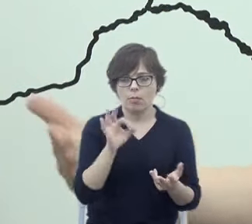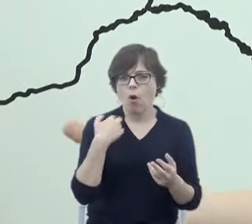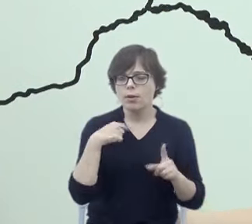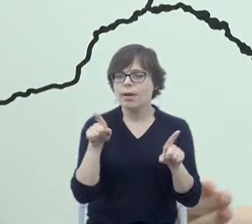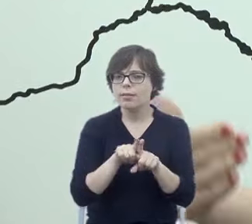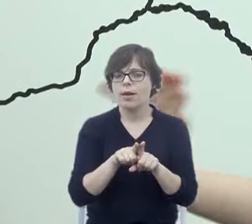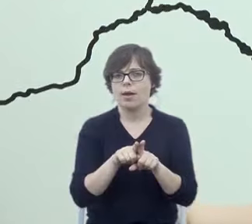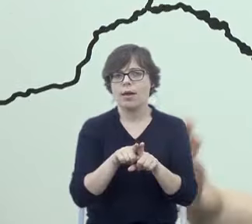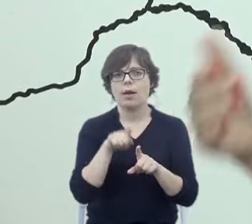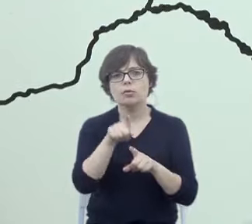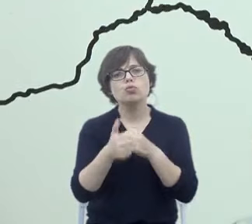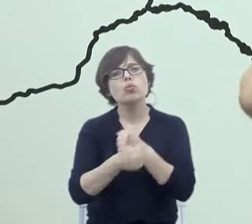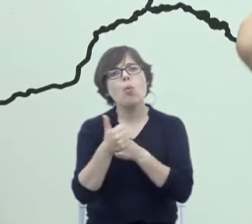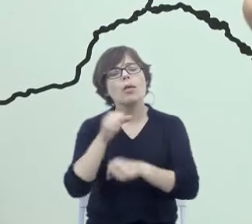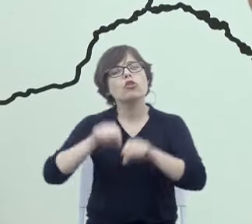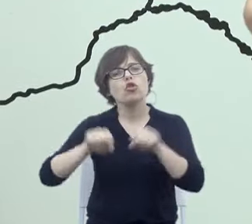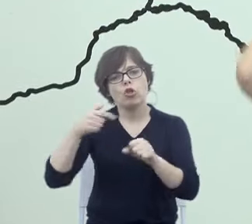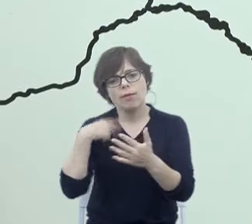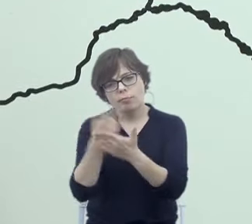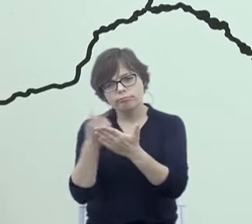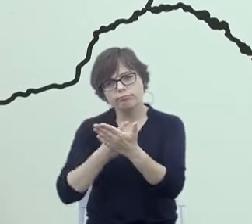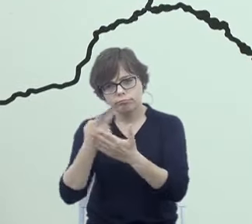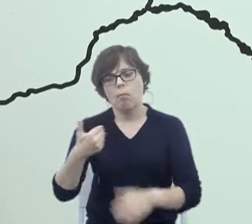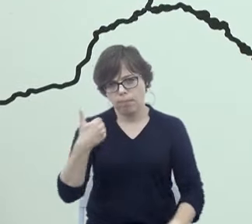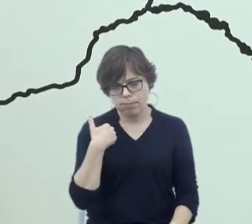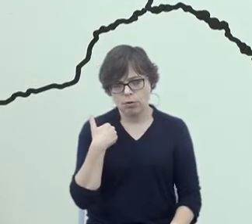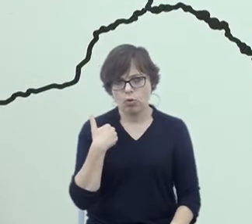śledziłam te akta sądowe, które państwo jak gdyby